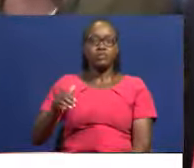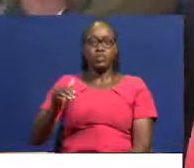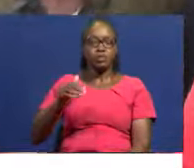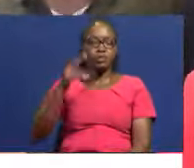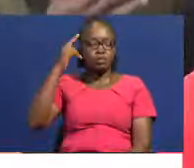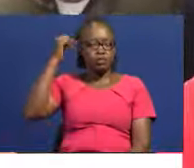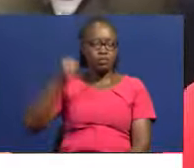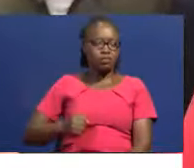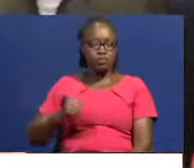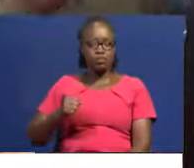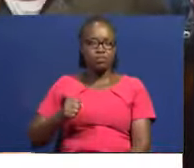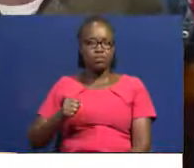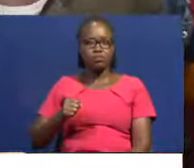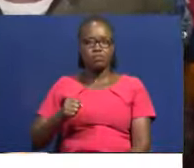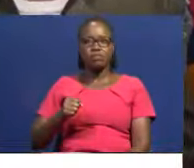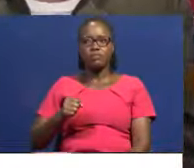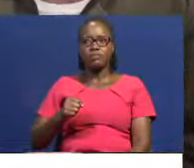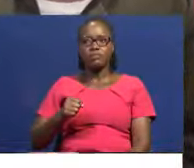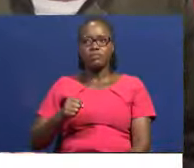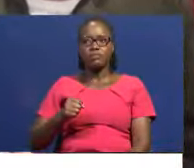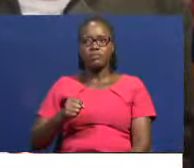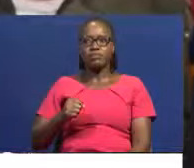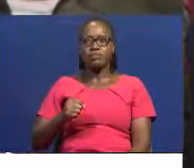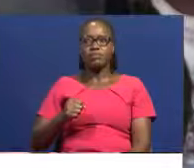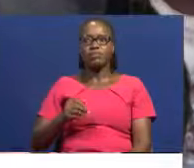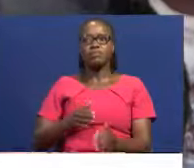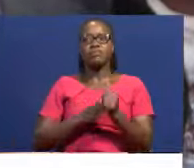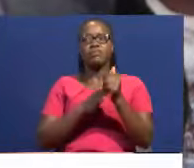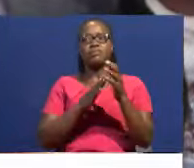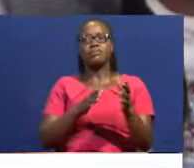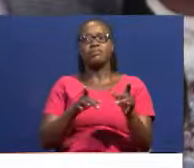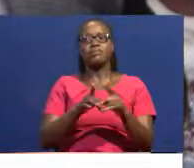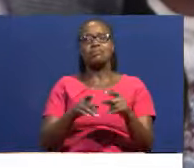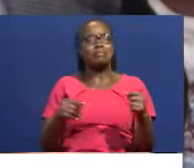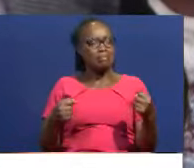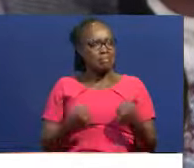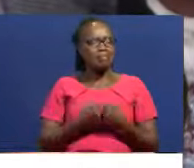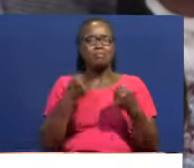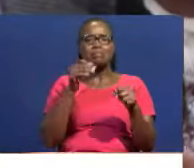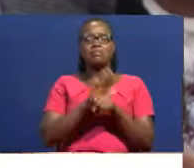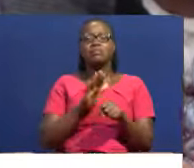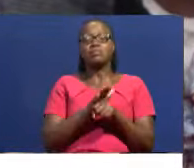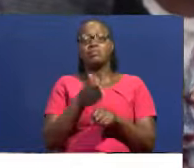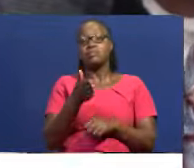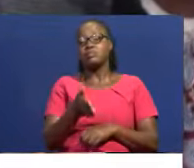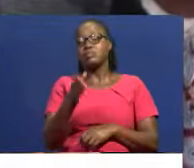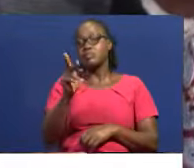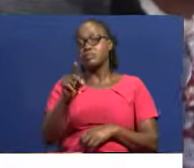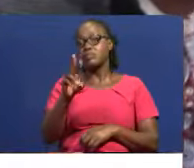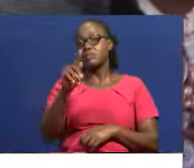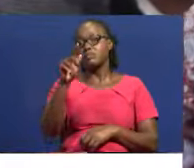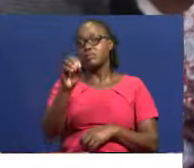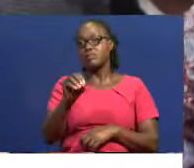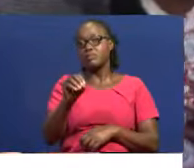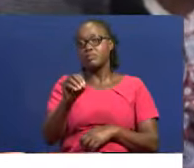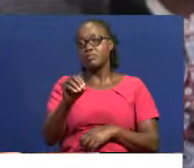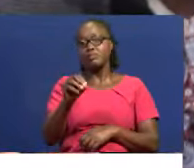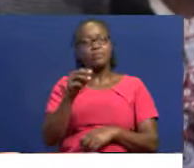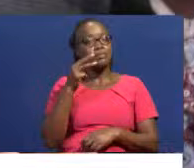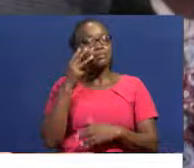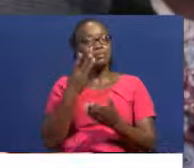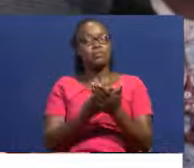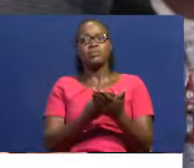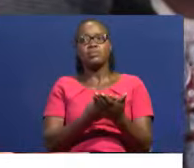Narok wetu wa Narok County pamoja na viongozi. Kumekuwa na ajali mingi hapa kuto, tumekuwa